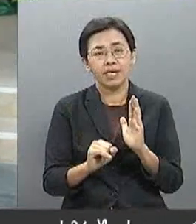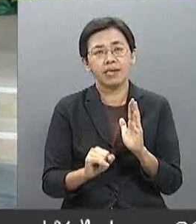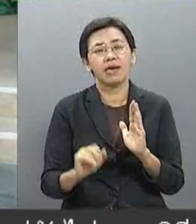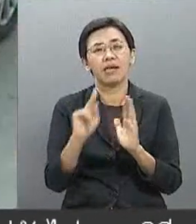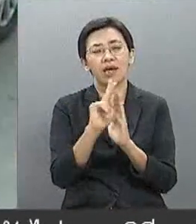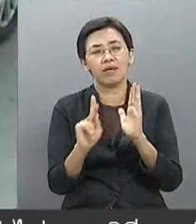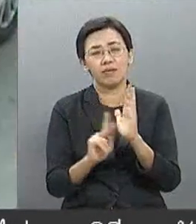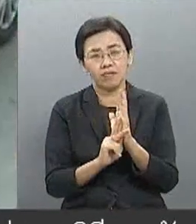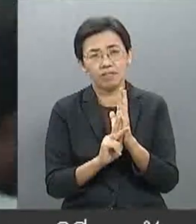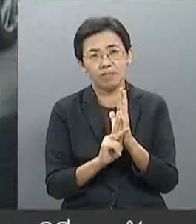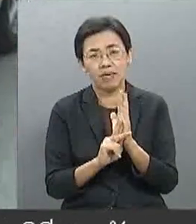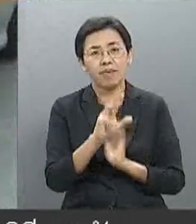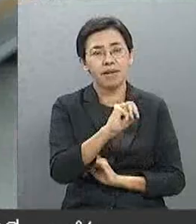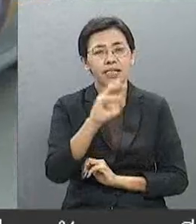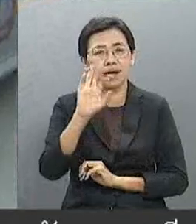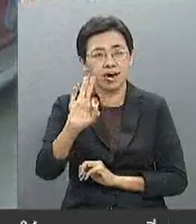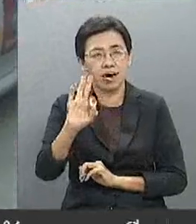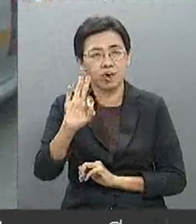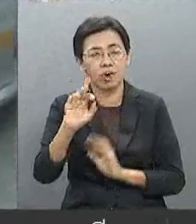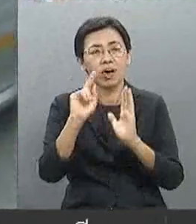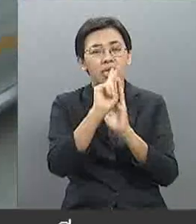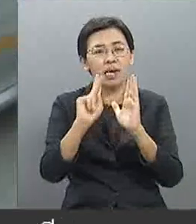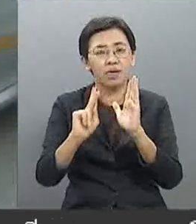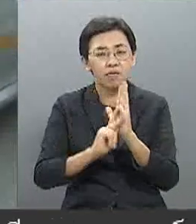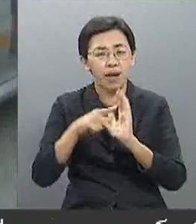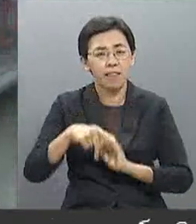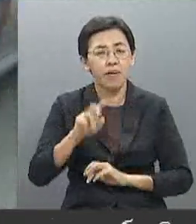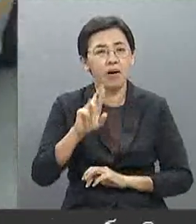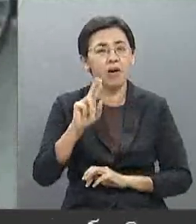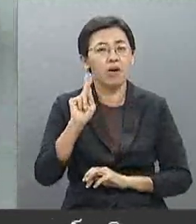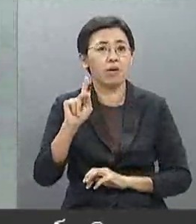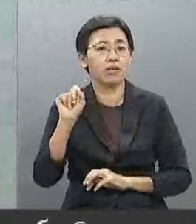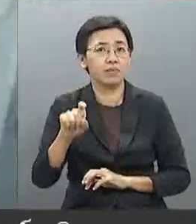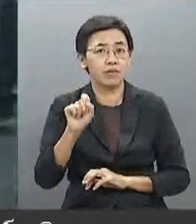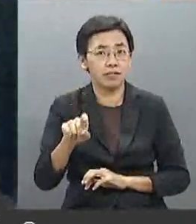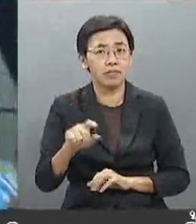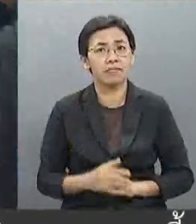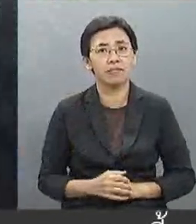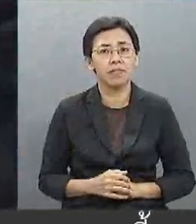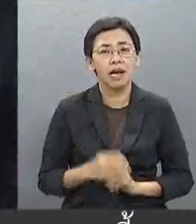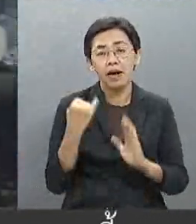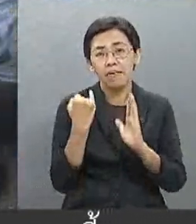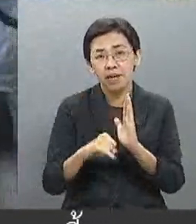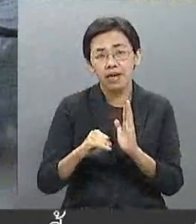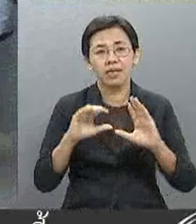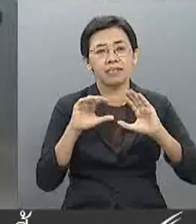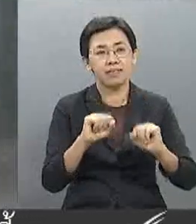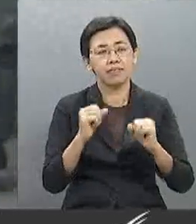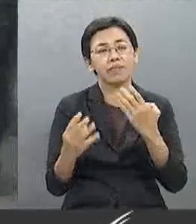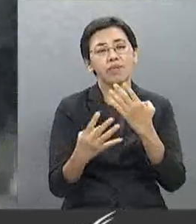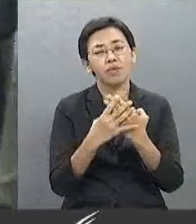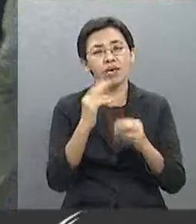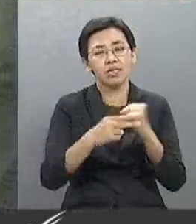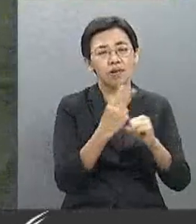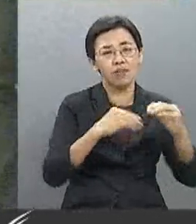าตรา9แห่งพระราชกำหนดการบริหารราชการในสถานการณ์ฉุกเฉินมีโทษจำคุกไม่เกิน2ปีปรับไม่เกิน